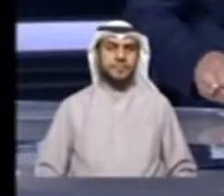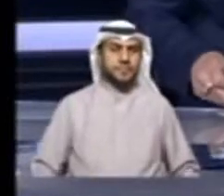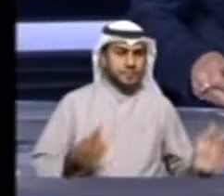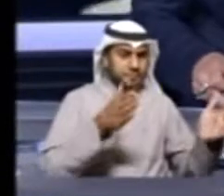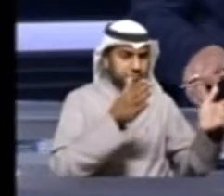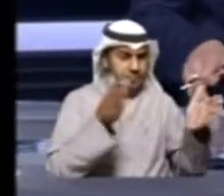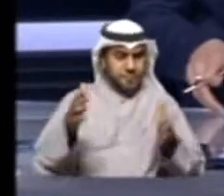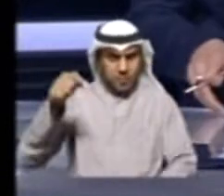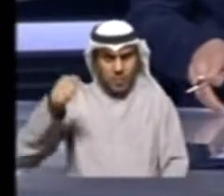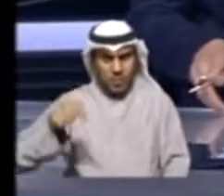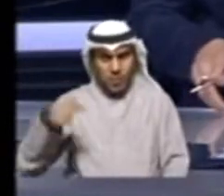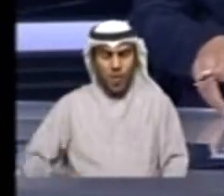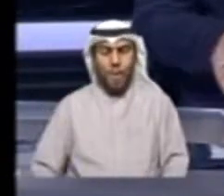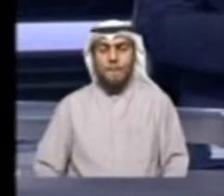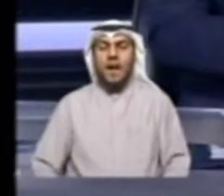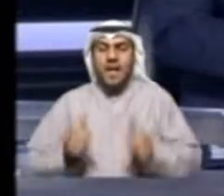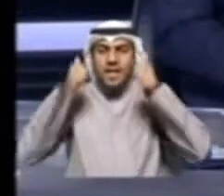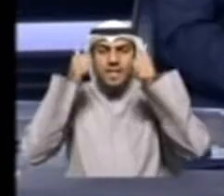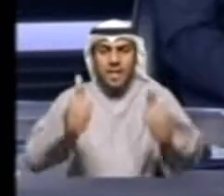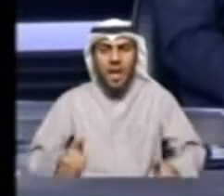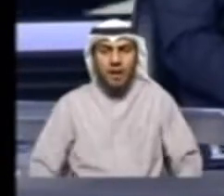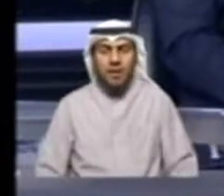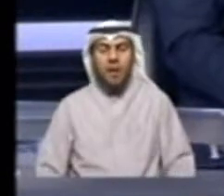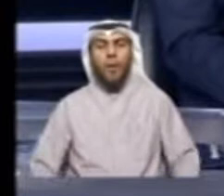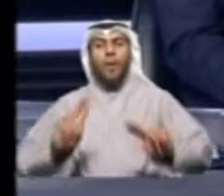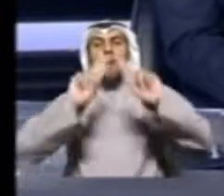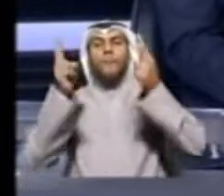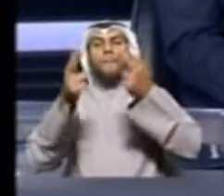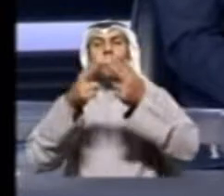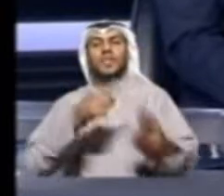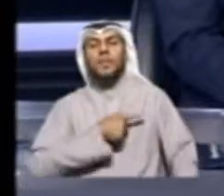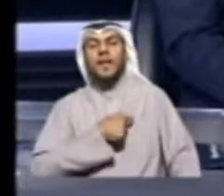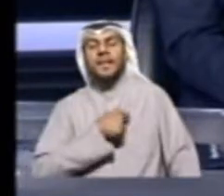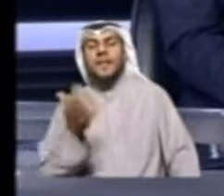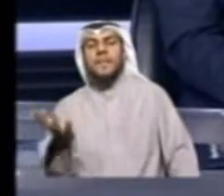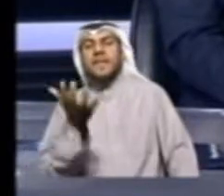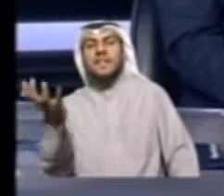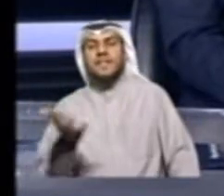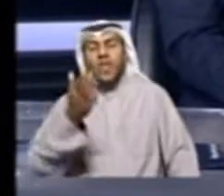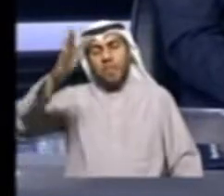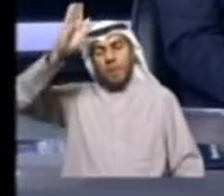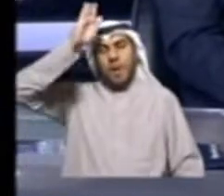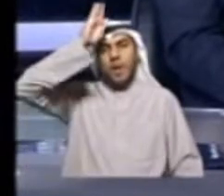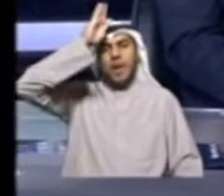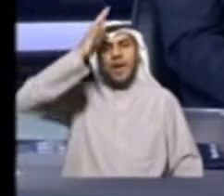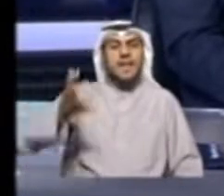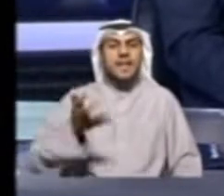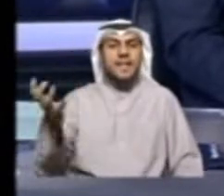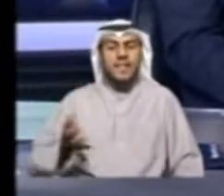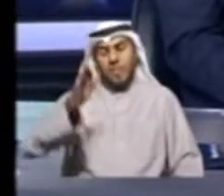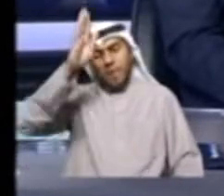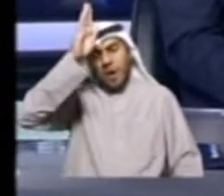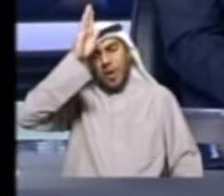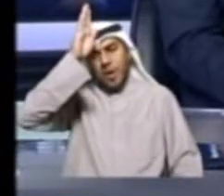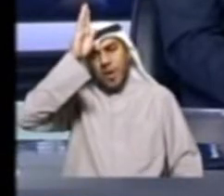انطلقت اليوم أعمال مؤتمر استثمر في العراق والذي تنظمه غرفة تجارة وصناعة الكويت ضمن فعاليات مؤتمر الكويت